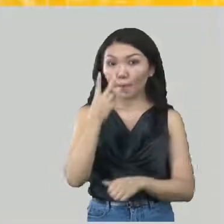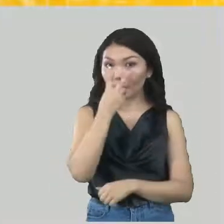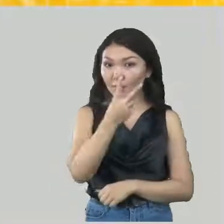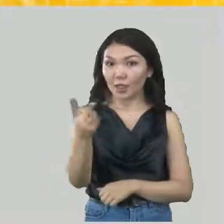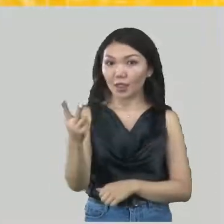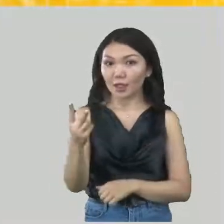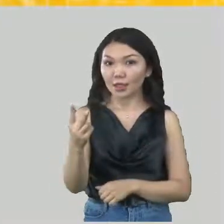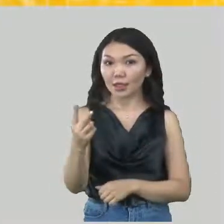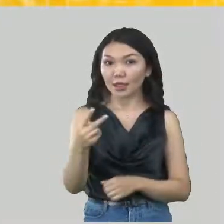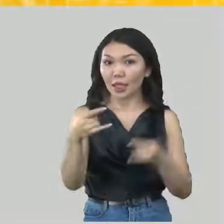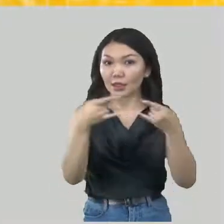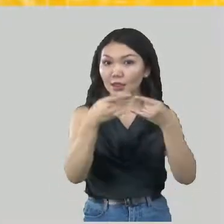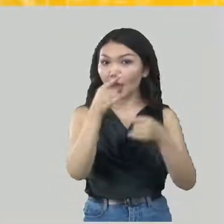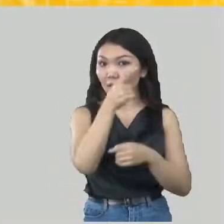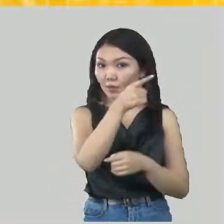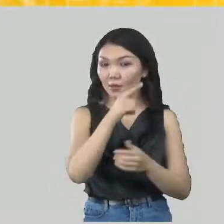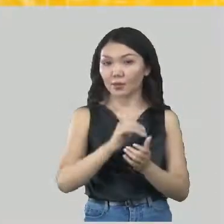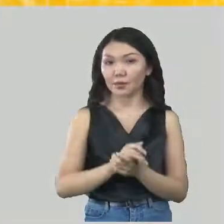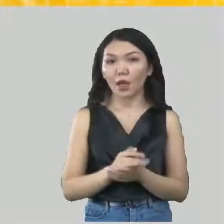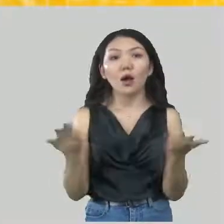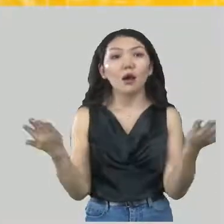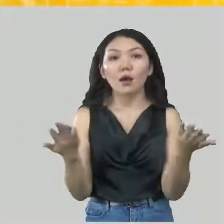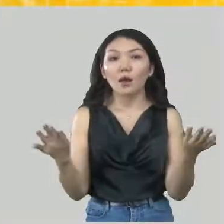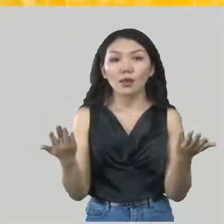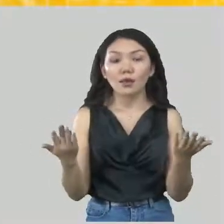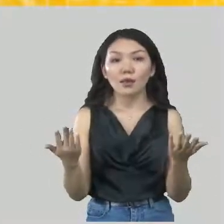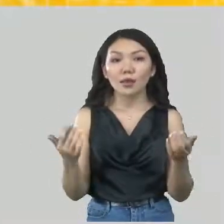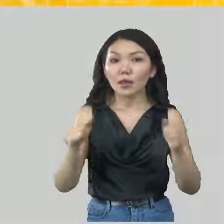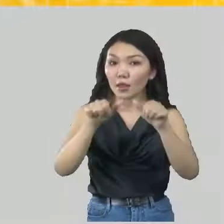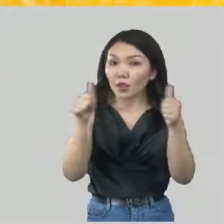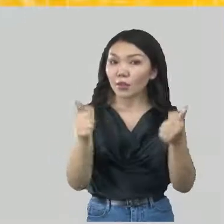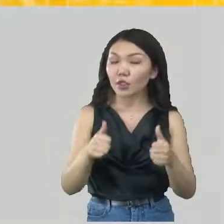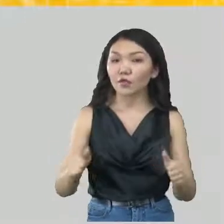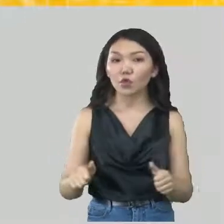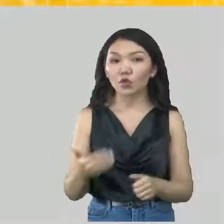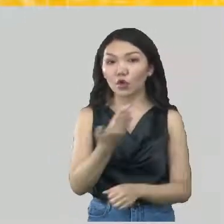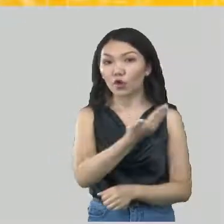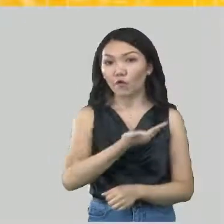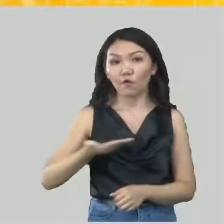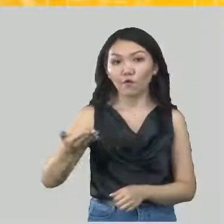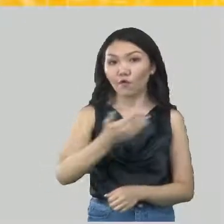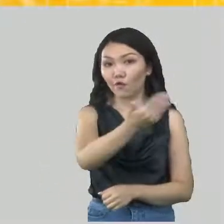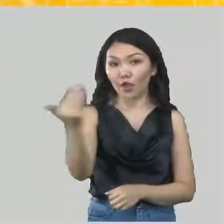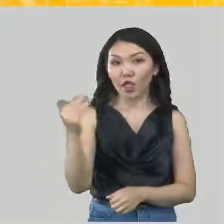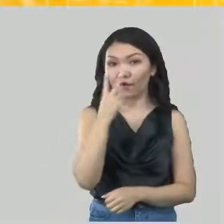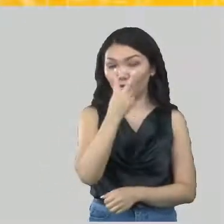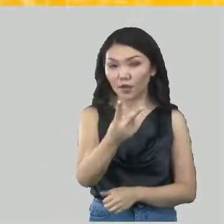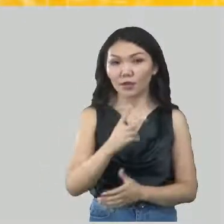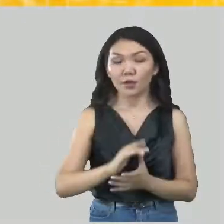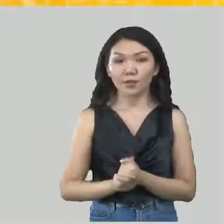Посмотрите на слайд. Какие геометрические фигуры вы видите?